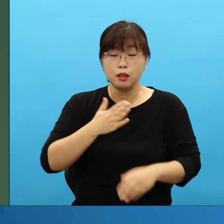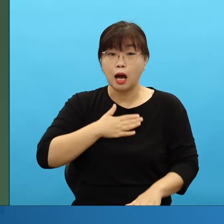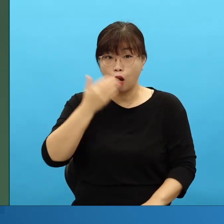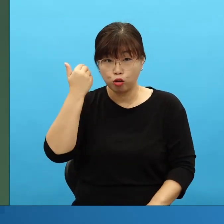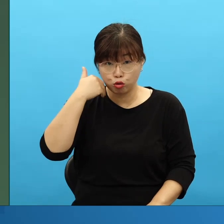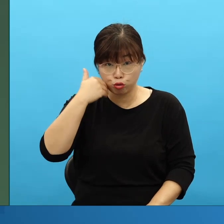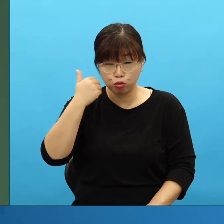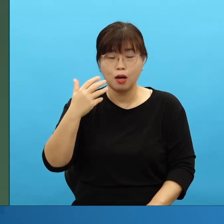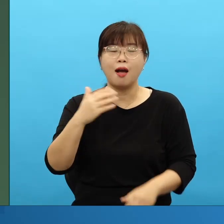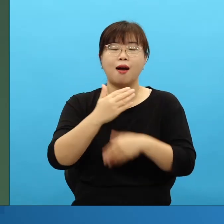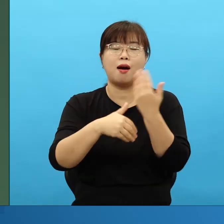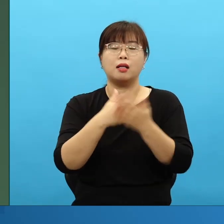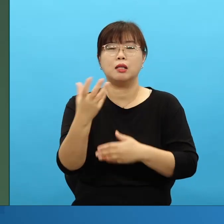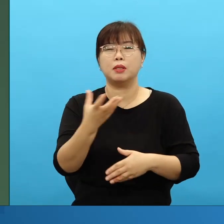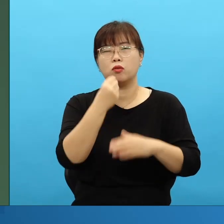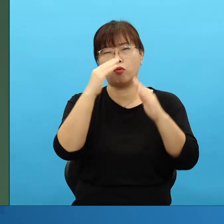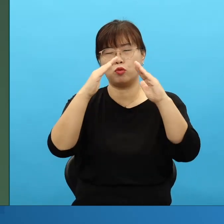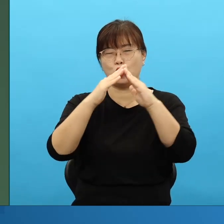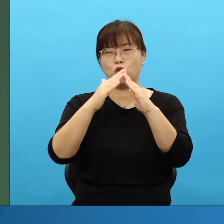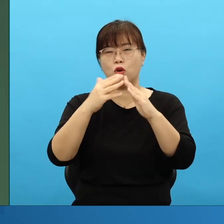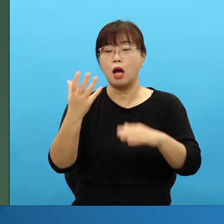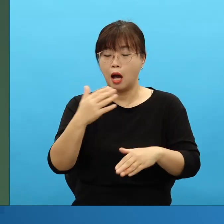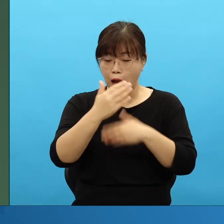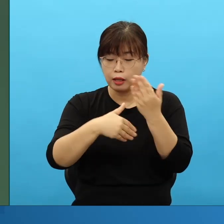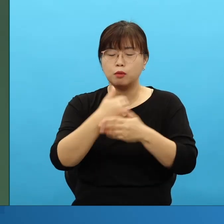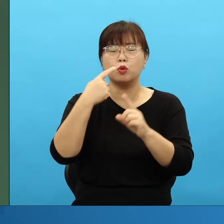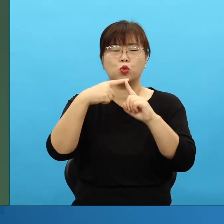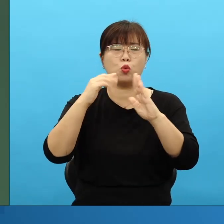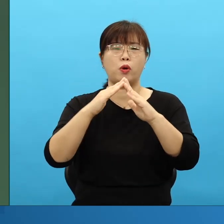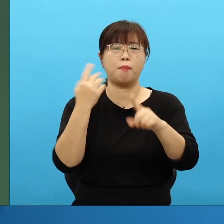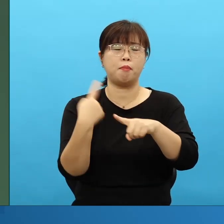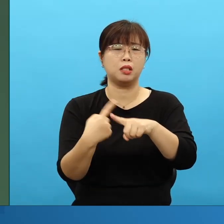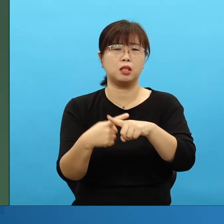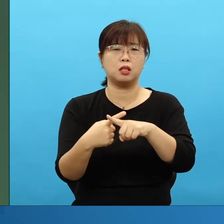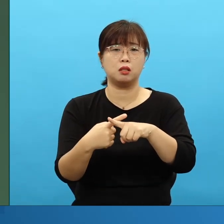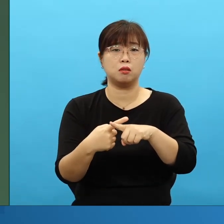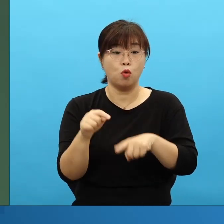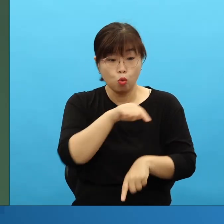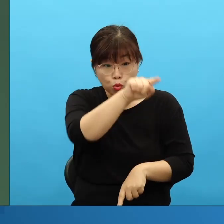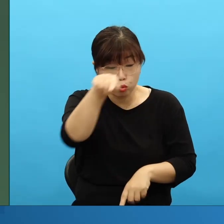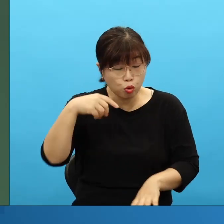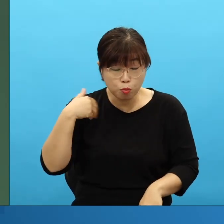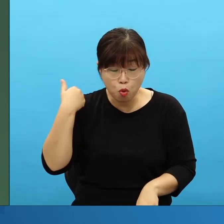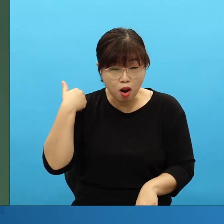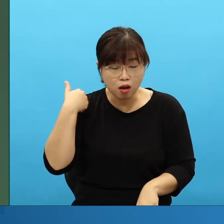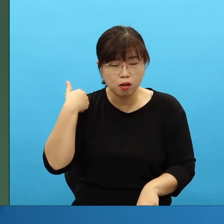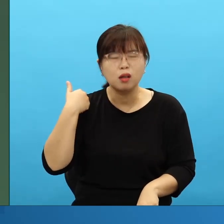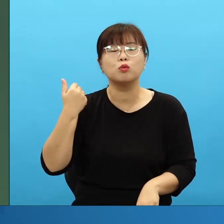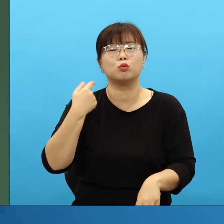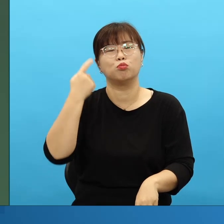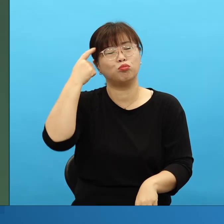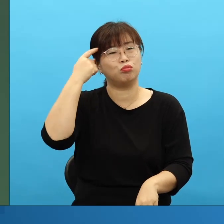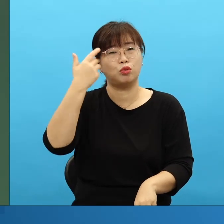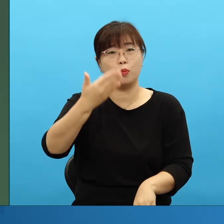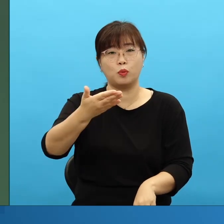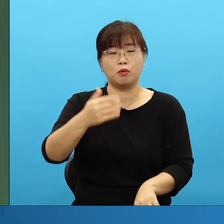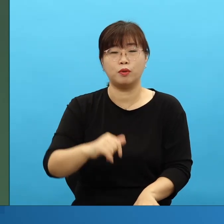성령이 너희 안에 거하는 줄 알지 못하느냐 그랬어요. He says, do you not know that you yourselves are the temple of God? Why? Because God's Spirit indwells in